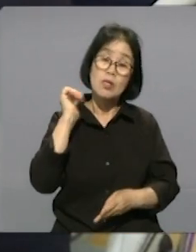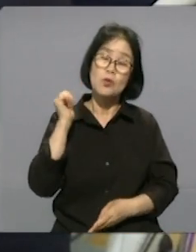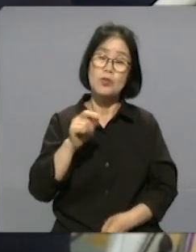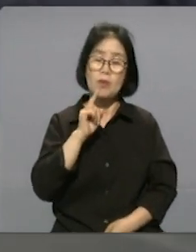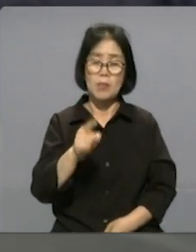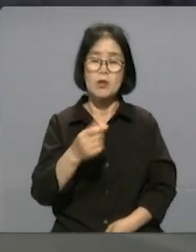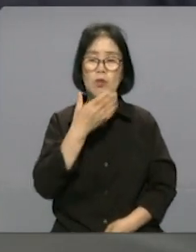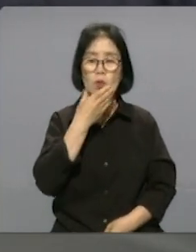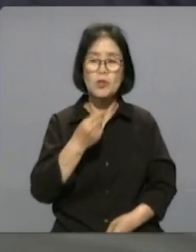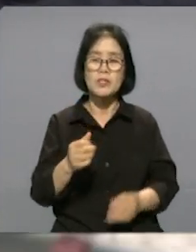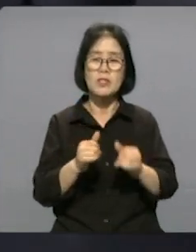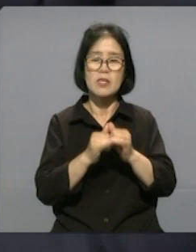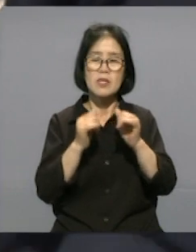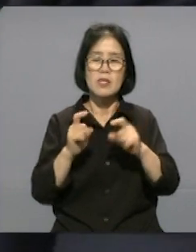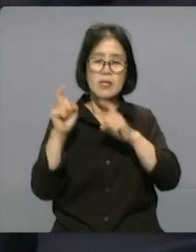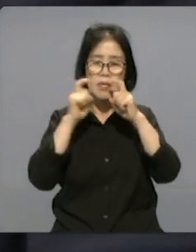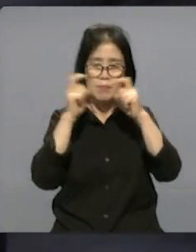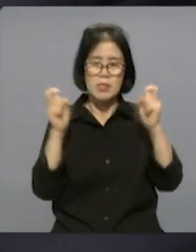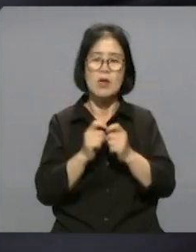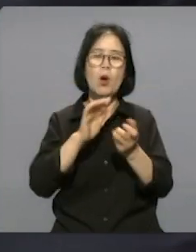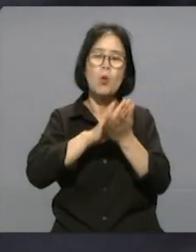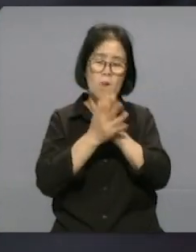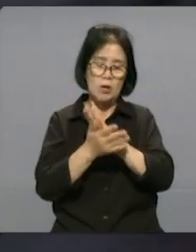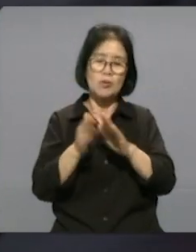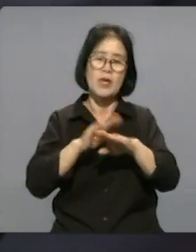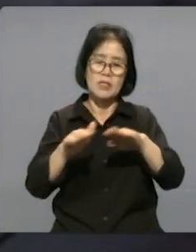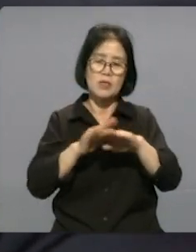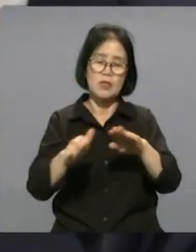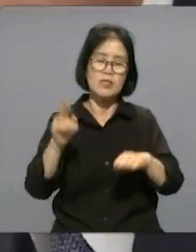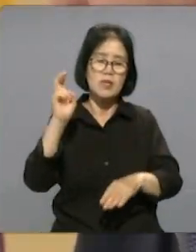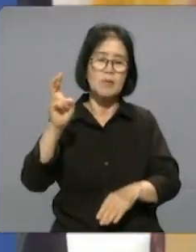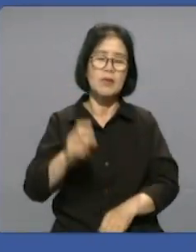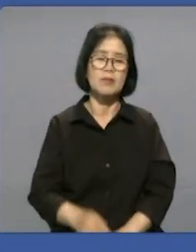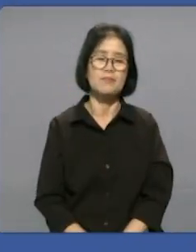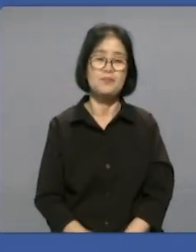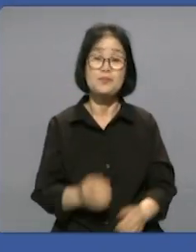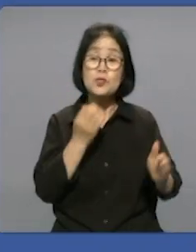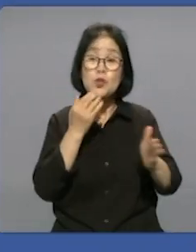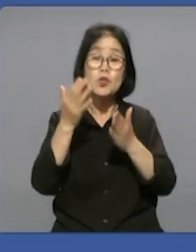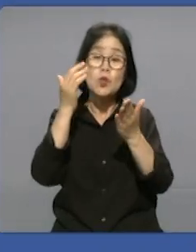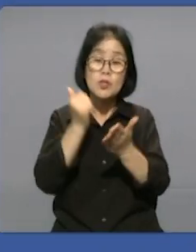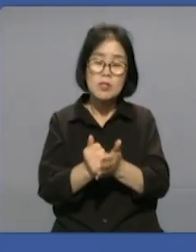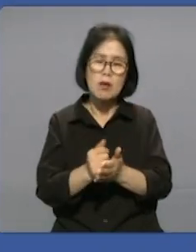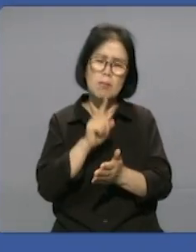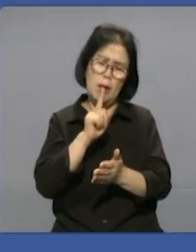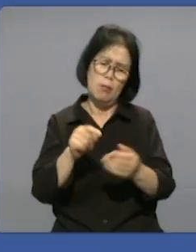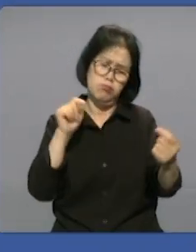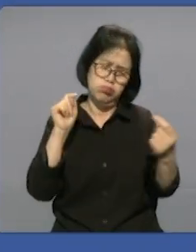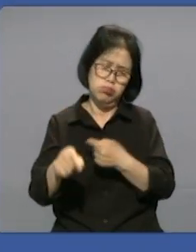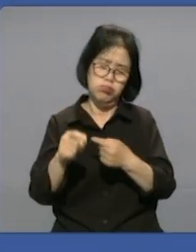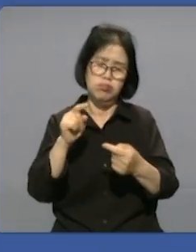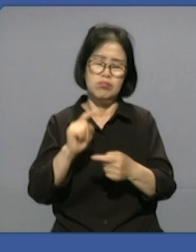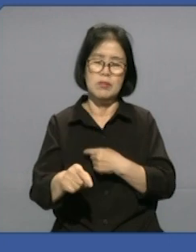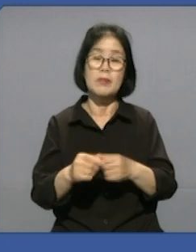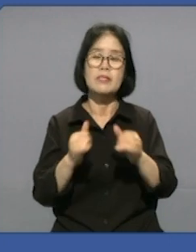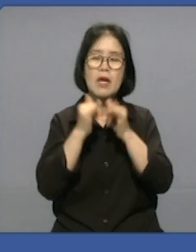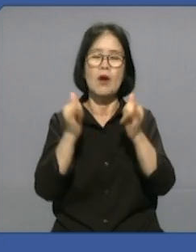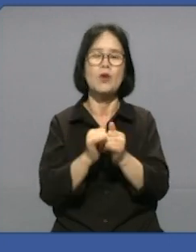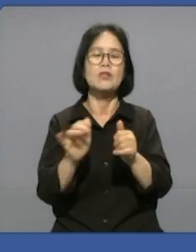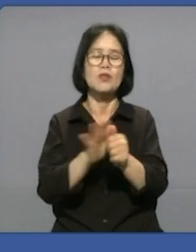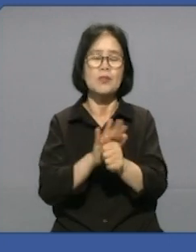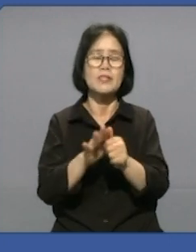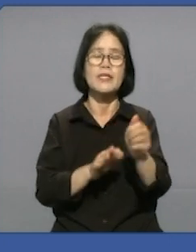발언을 복지민영화로 해석한 걸로 보입니다 김지사는 한마디로 업을 성설이라며 사회